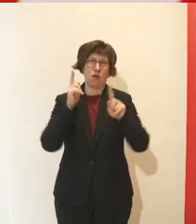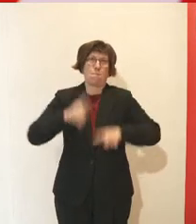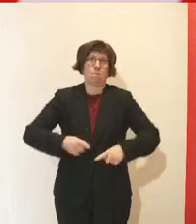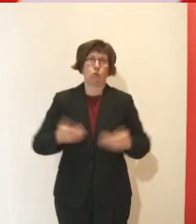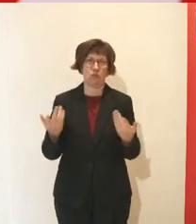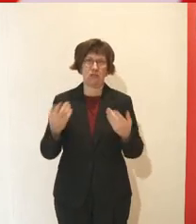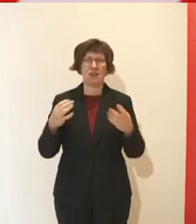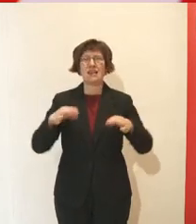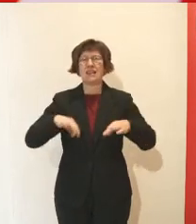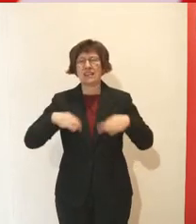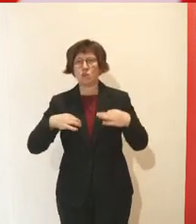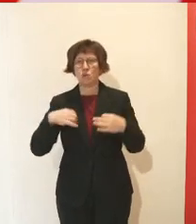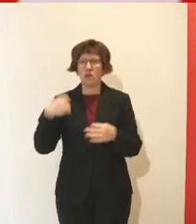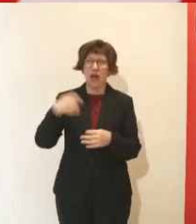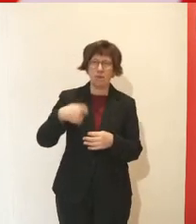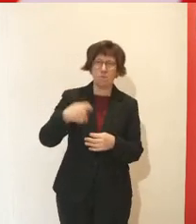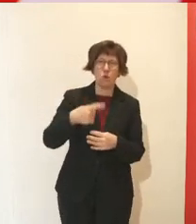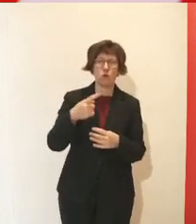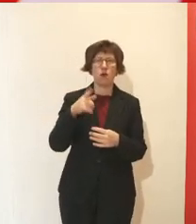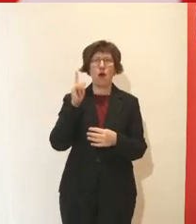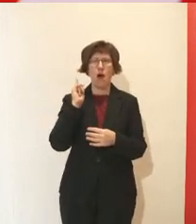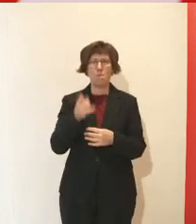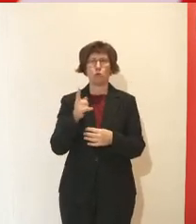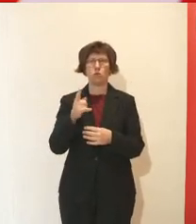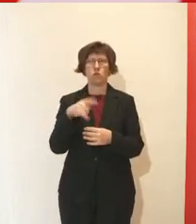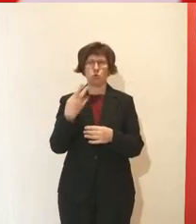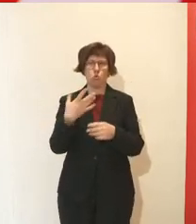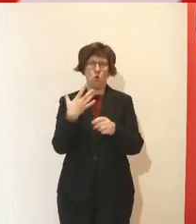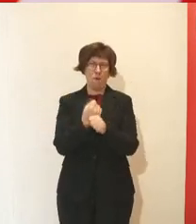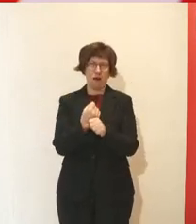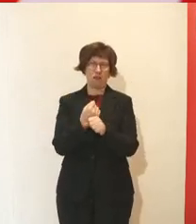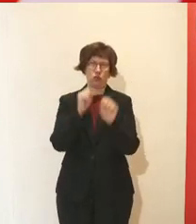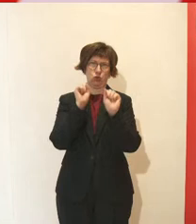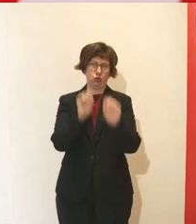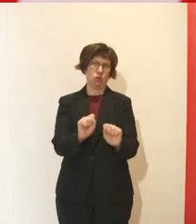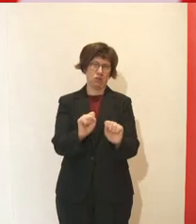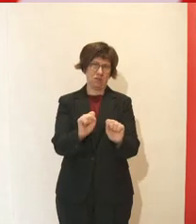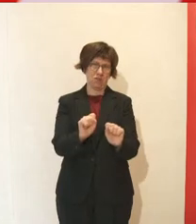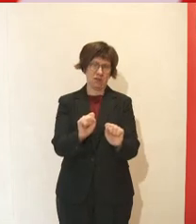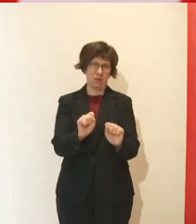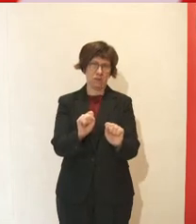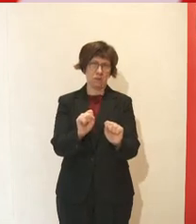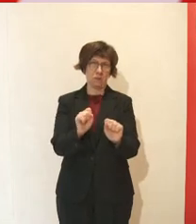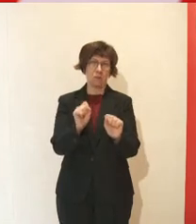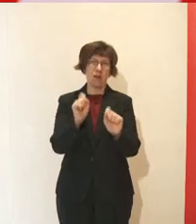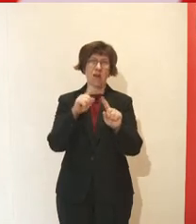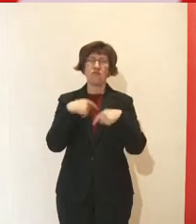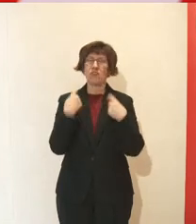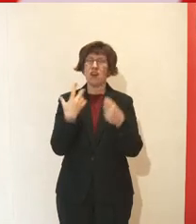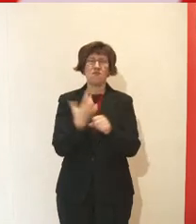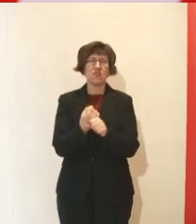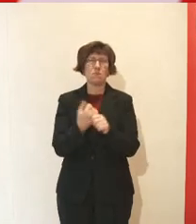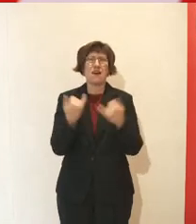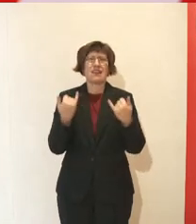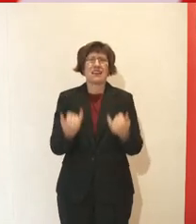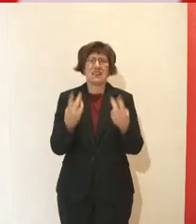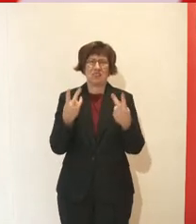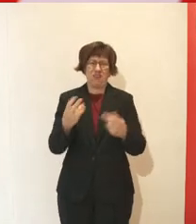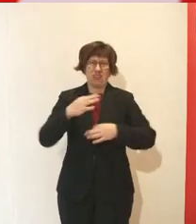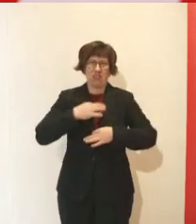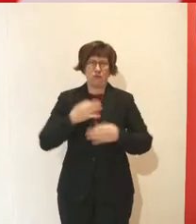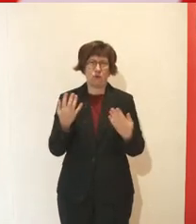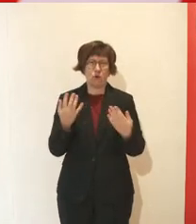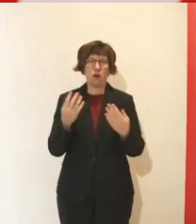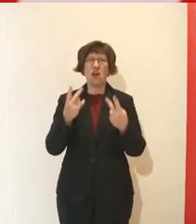um die gesundheit der bürgerinnen und bürger zu treffen und zu schützen was wir machen wird jetzt ganz wichtig sein